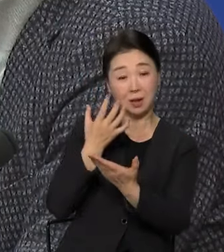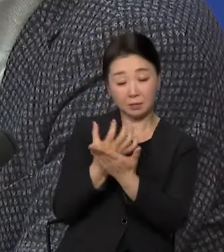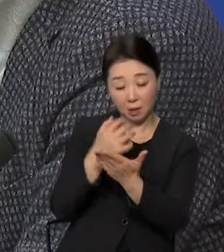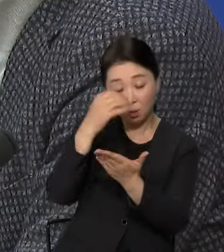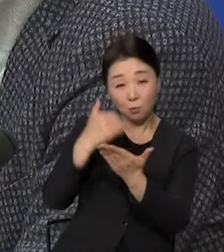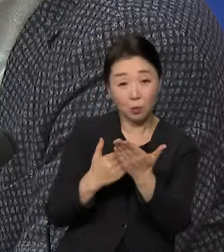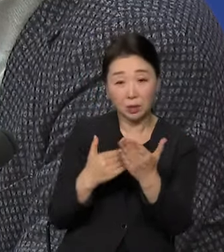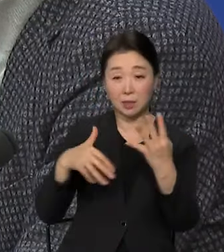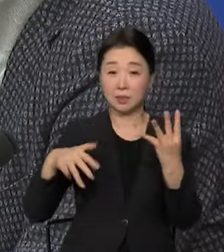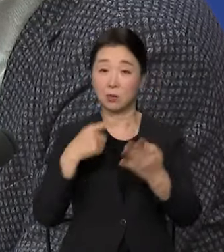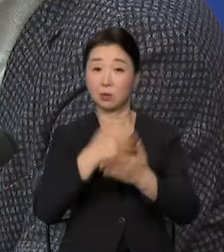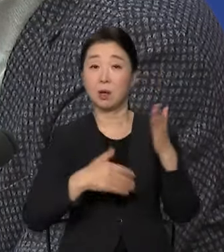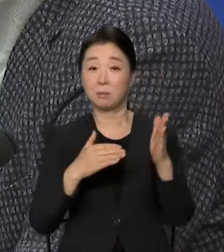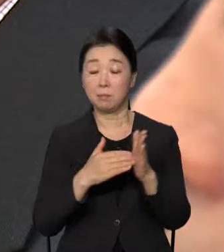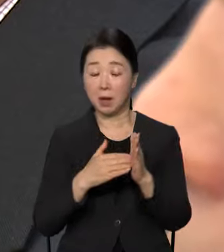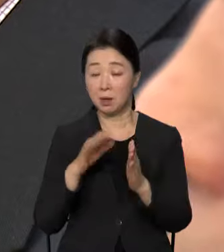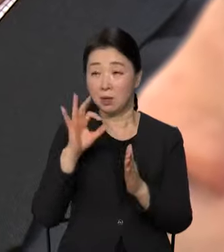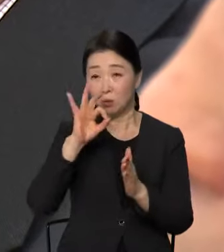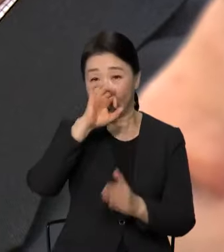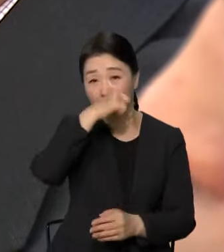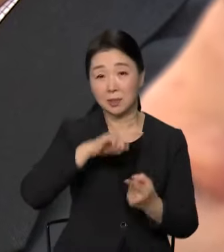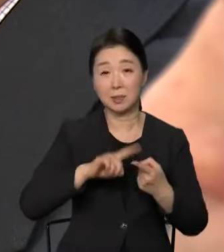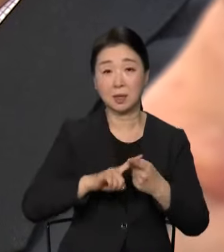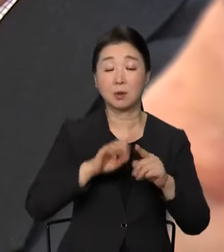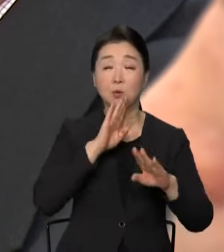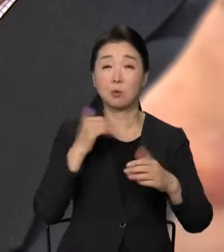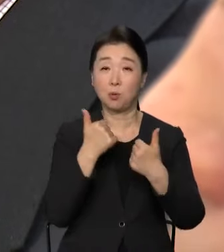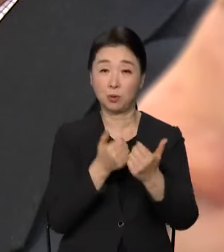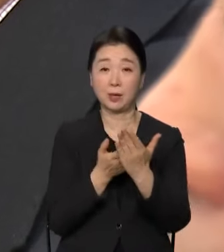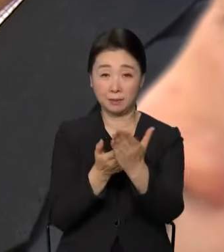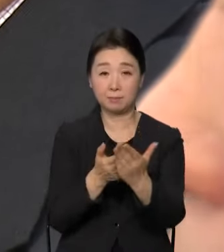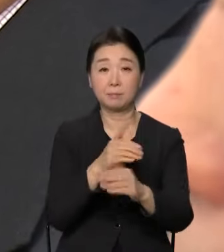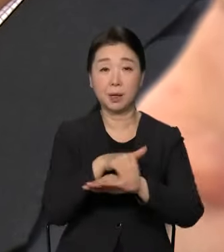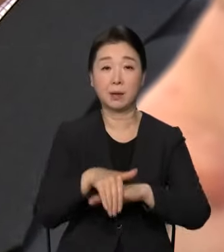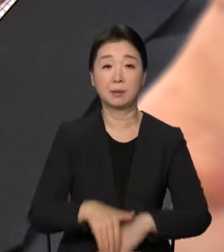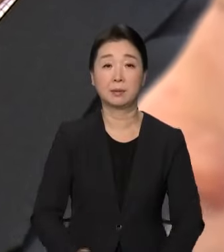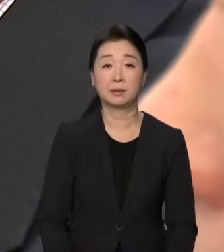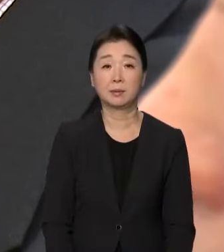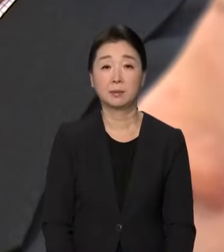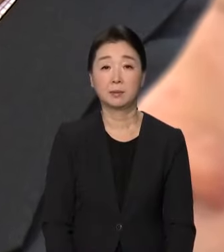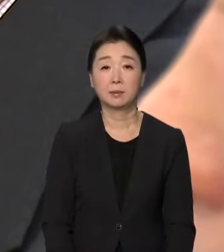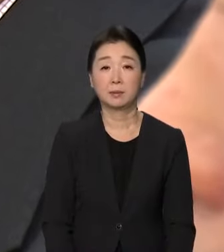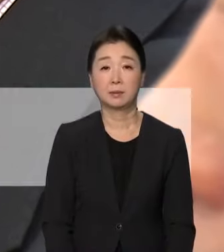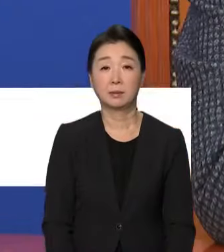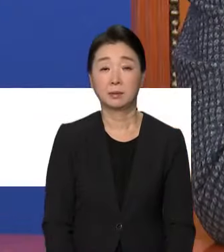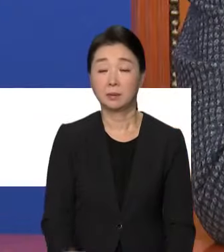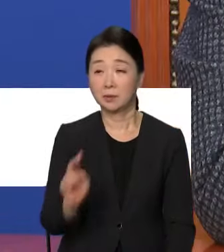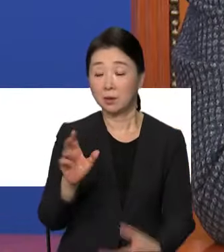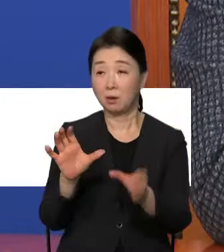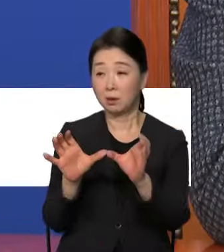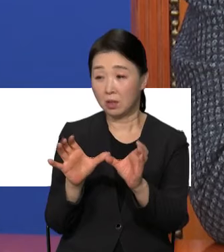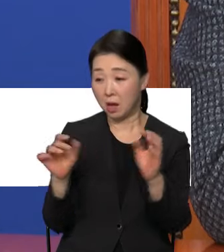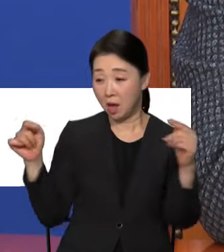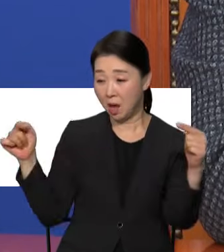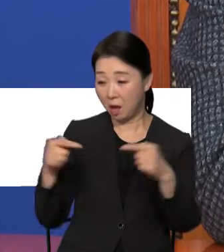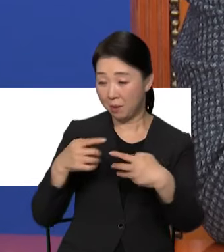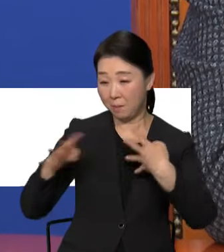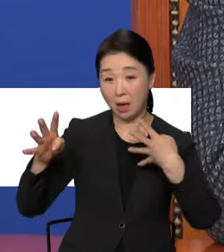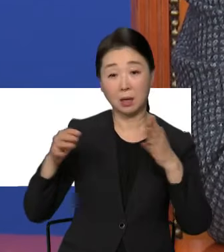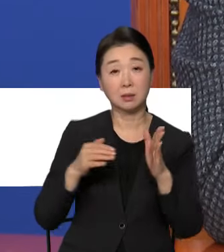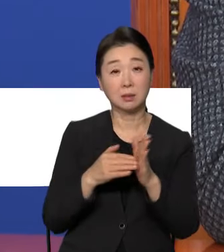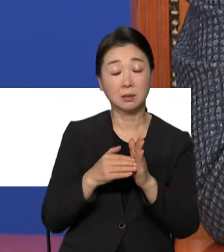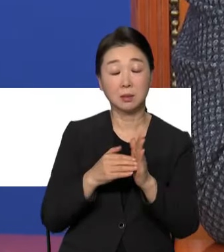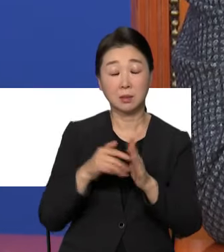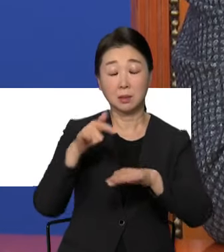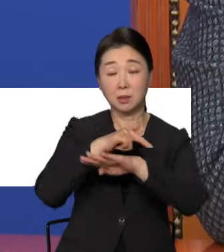원가량이 깎인 감액 예산안을 오늘 본회의에 올리겠다고 했습니다. 여당과의 합의가 불발되고 기재부가